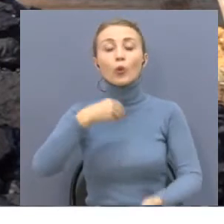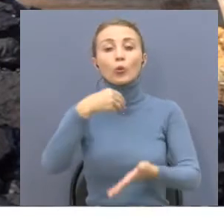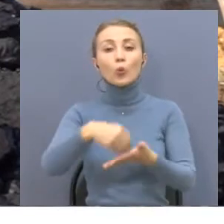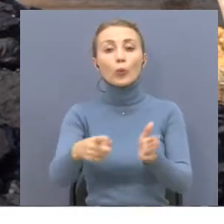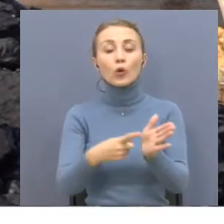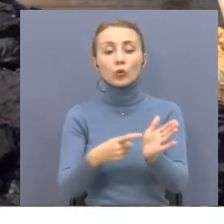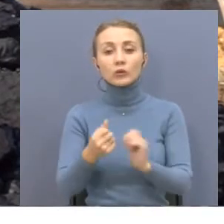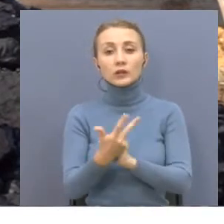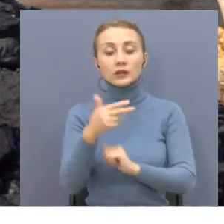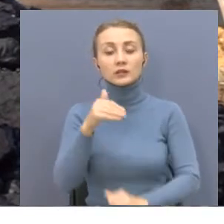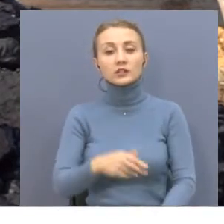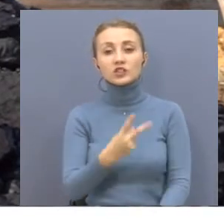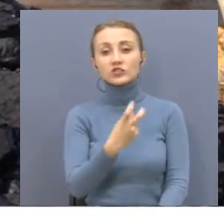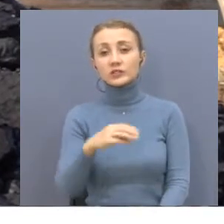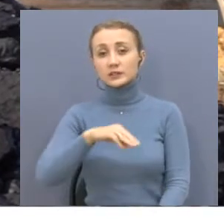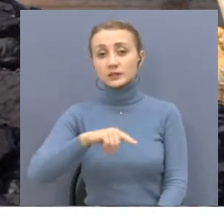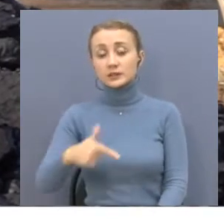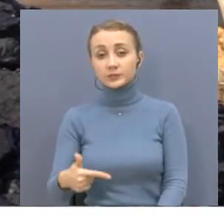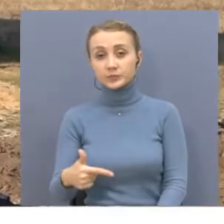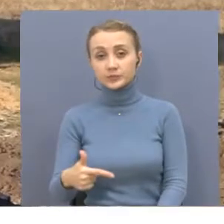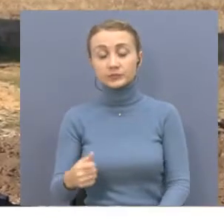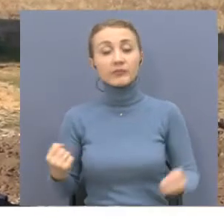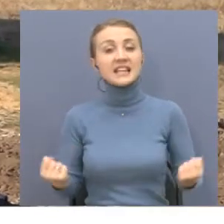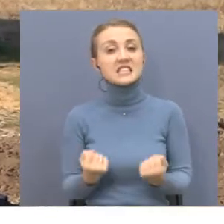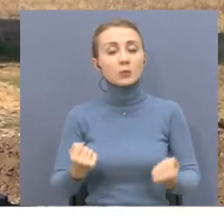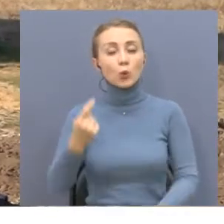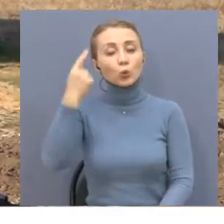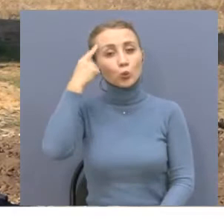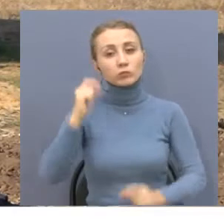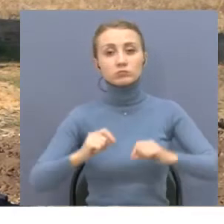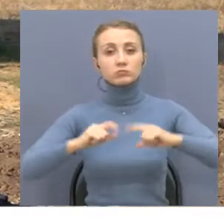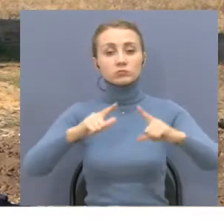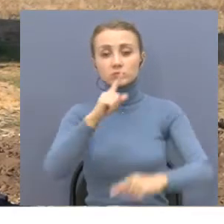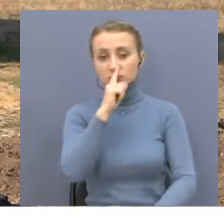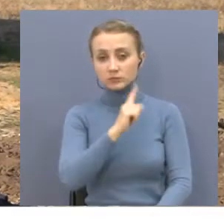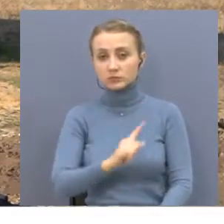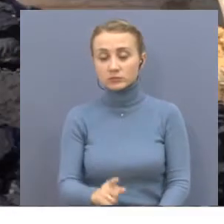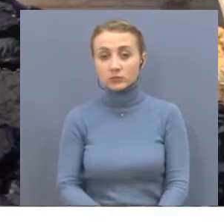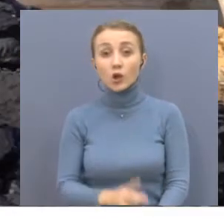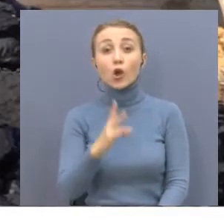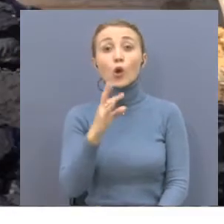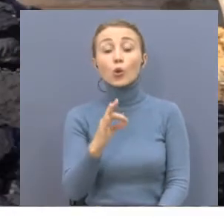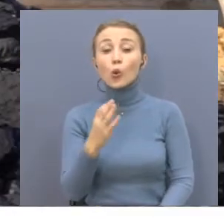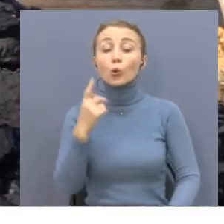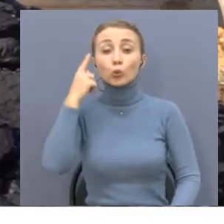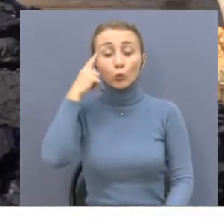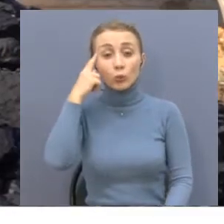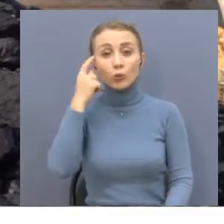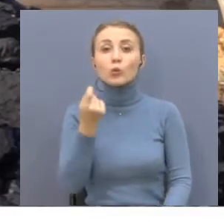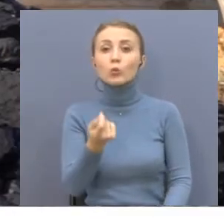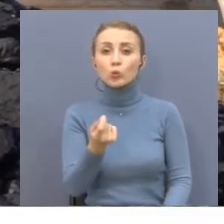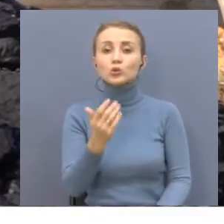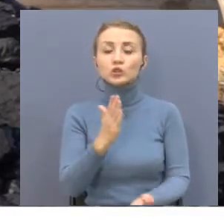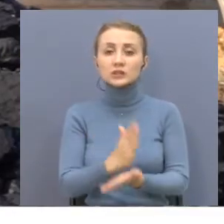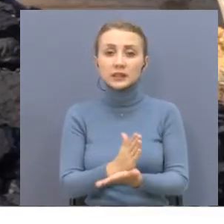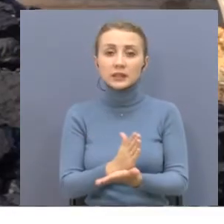13200-ге алдық. Мынау енді қыстығында қымбаттамаса екен. Осы көмір керек жағуға. Қымбаттау былтырға